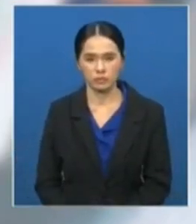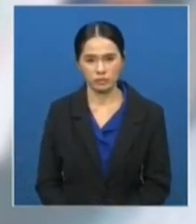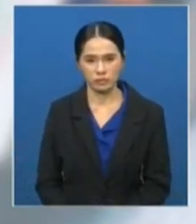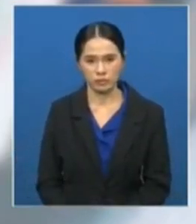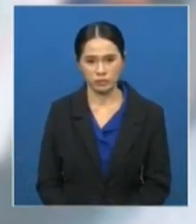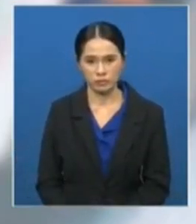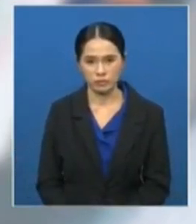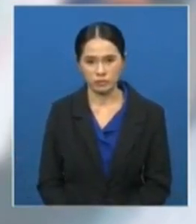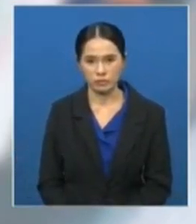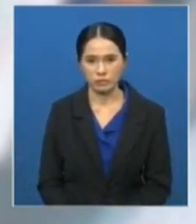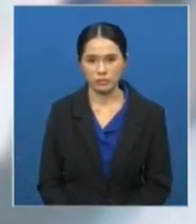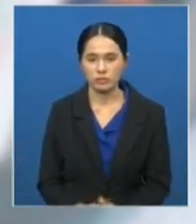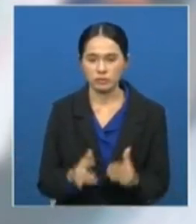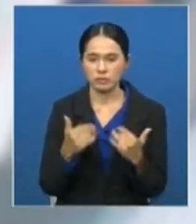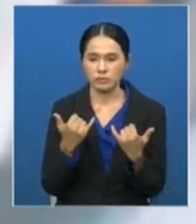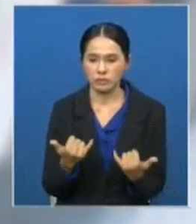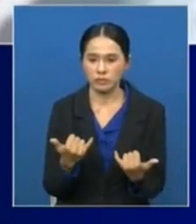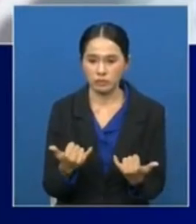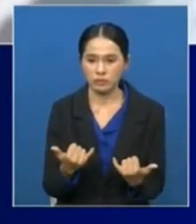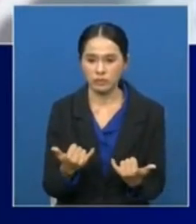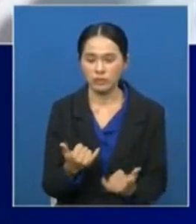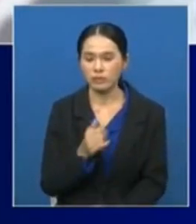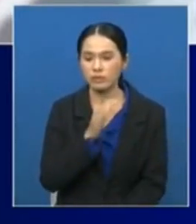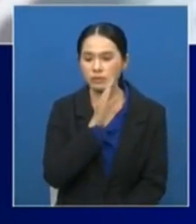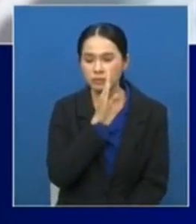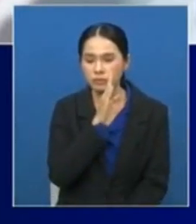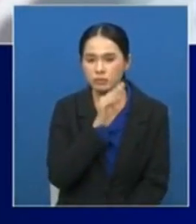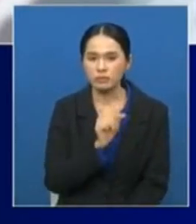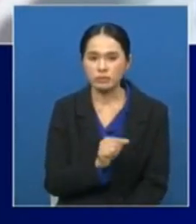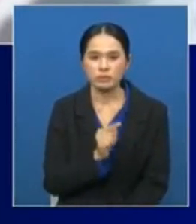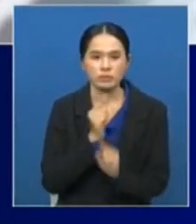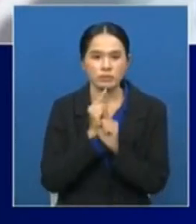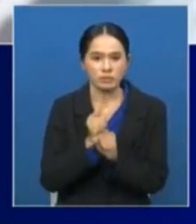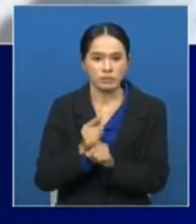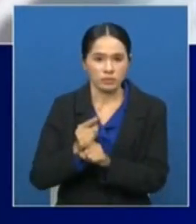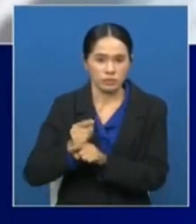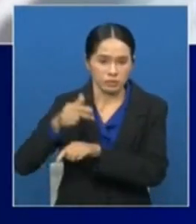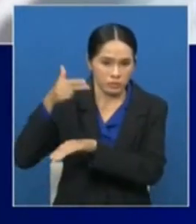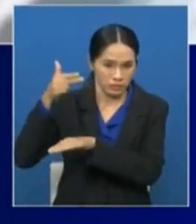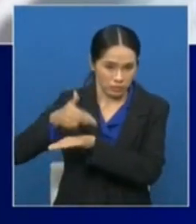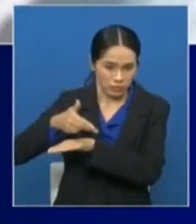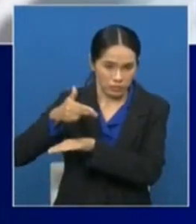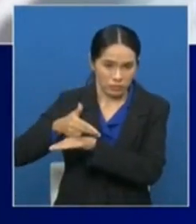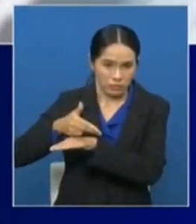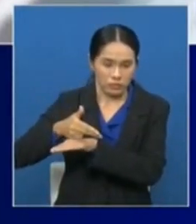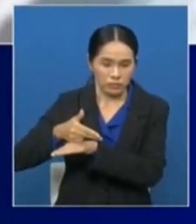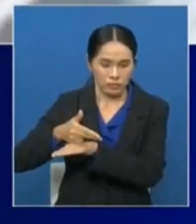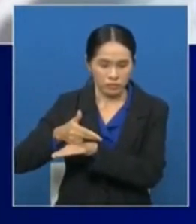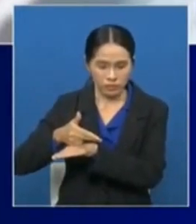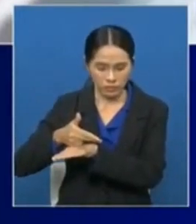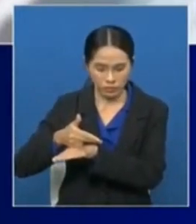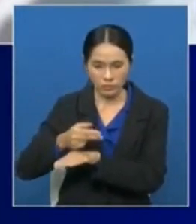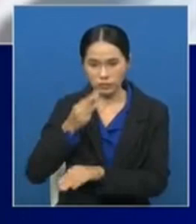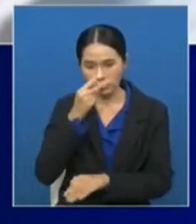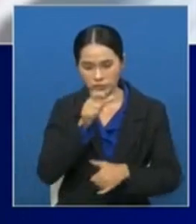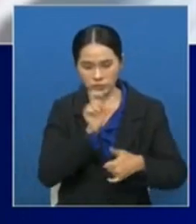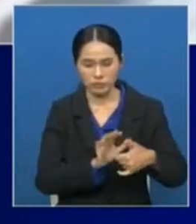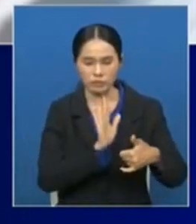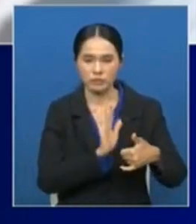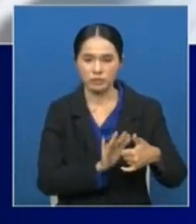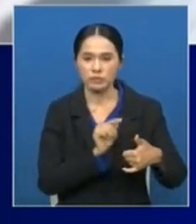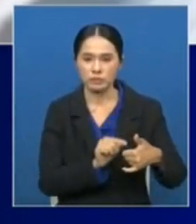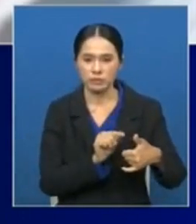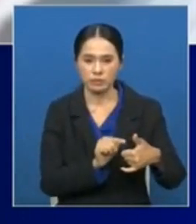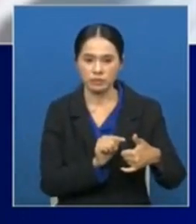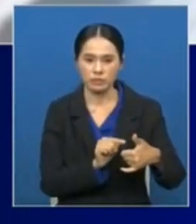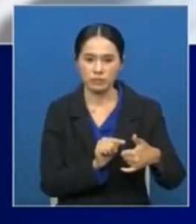าตอนนี้ถ้ามันเป็นไปตามกล้องวงจรปิดและแสดงถึงพฤติกรรมของน้องออทิสติก